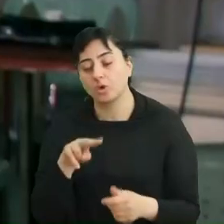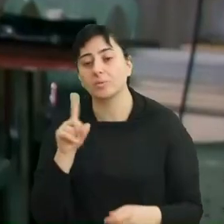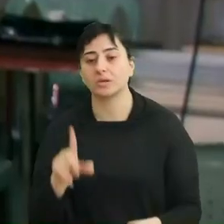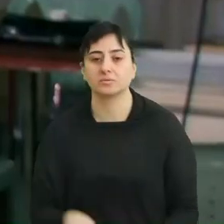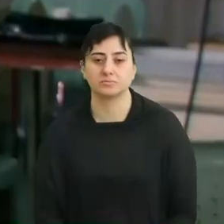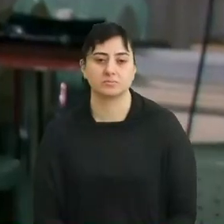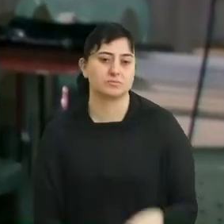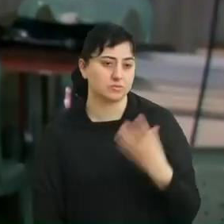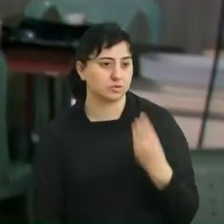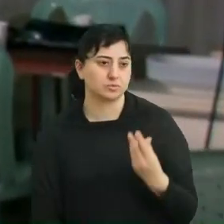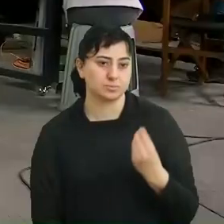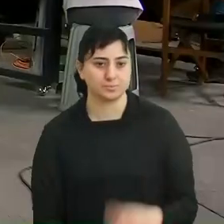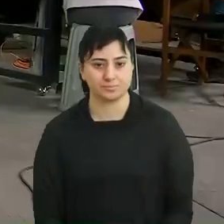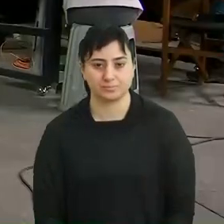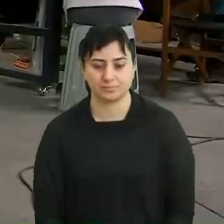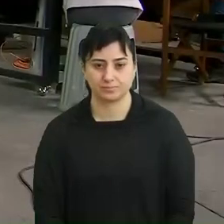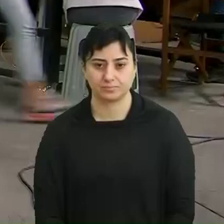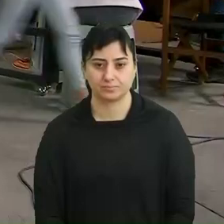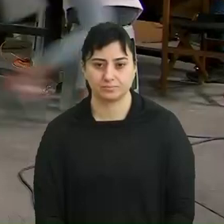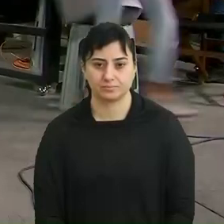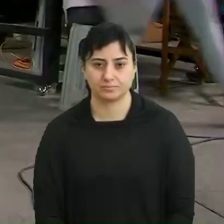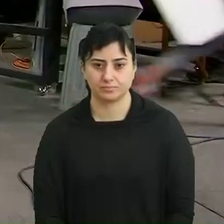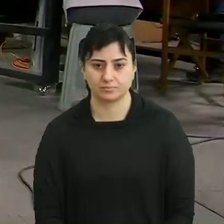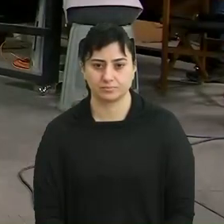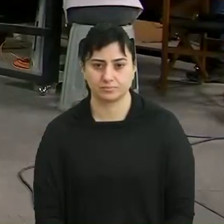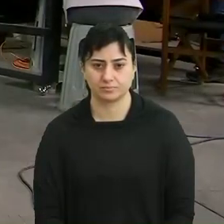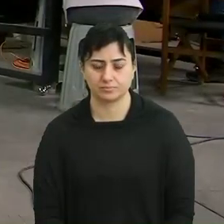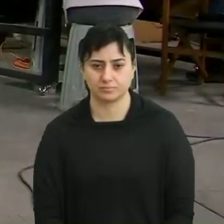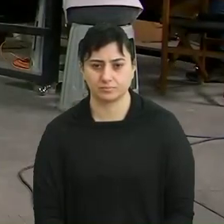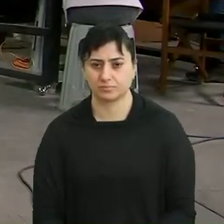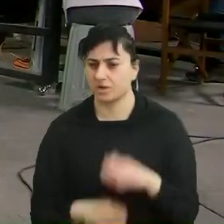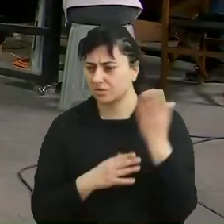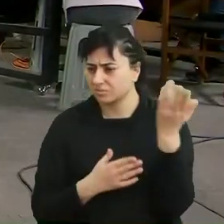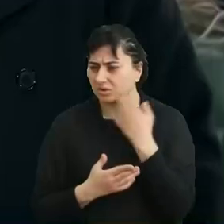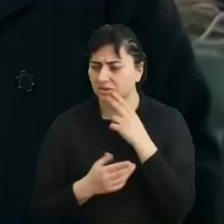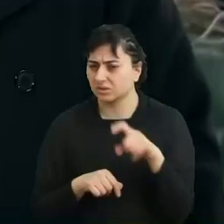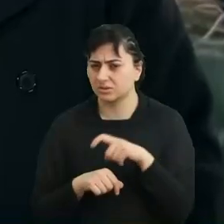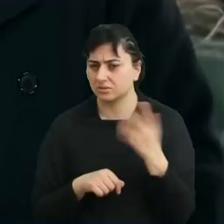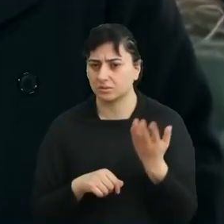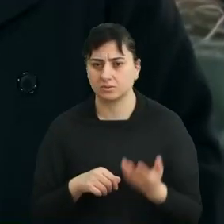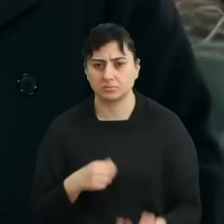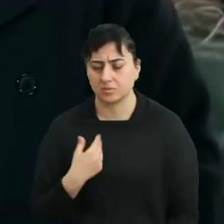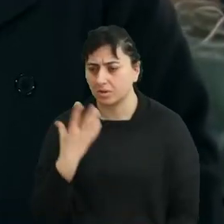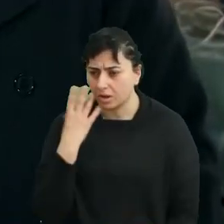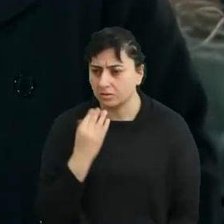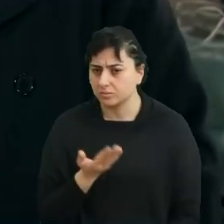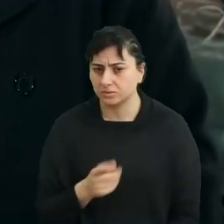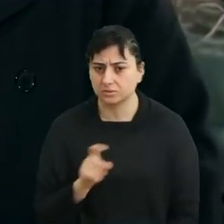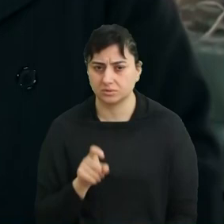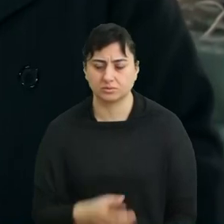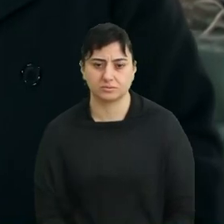görelim. Peki, getireyim hanımefendi. Aa, hayatım, görüyor musun? Tavra bak. Gördüm hayatım, gördüm.